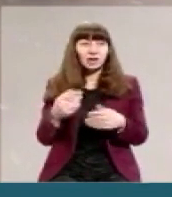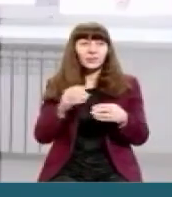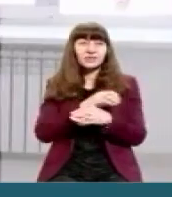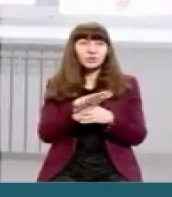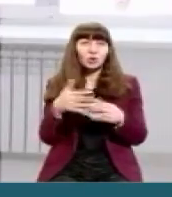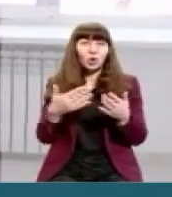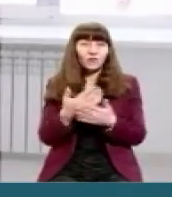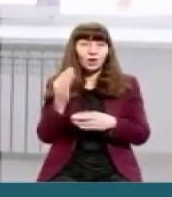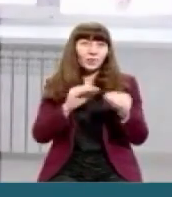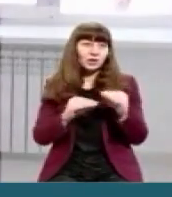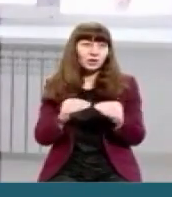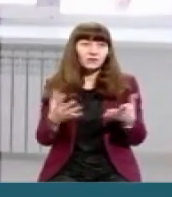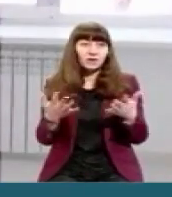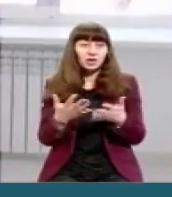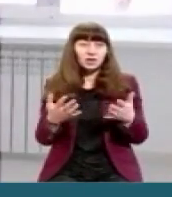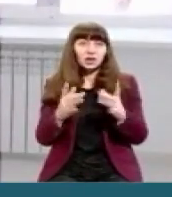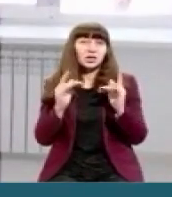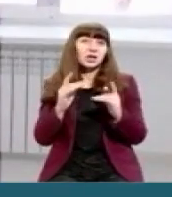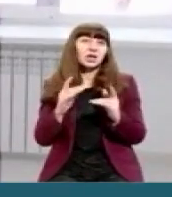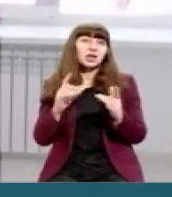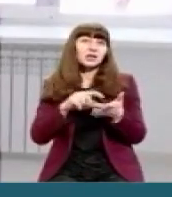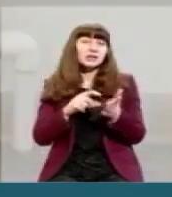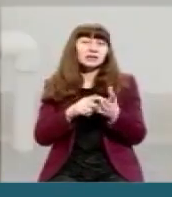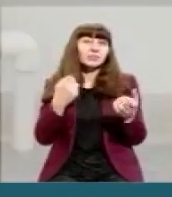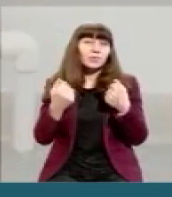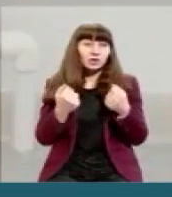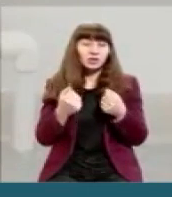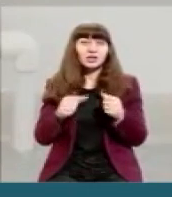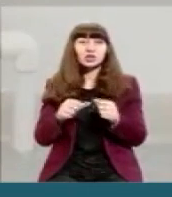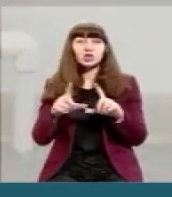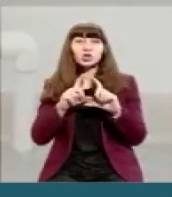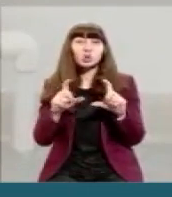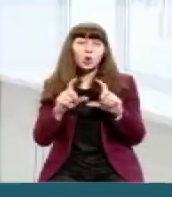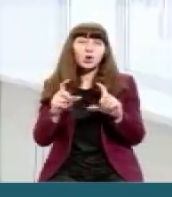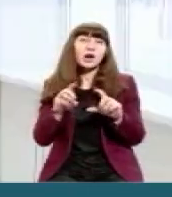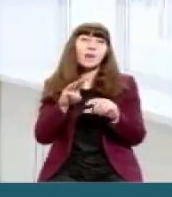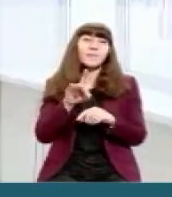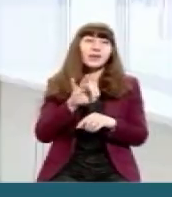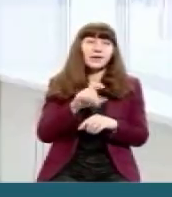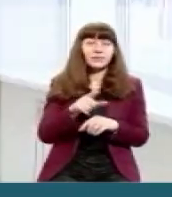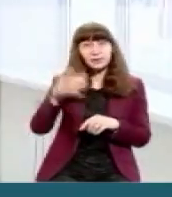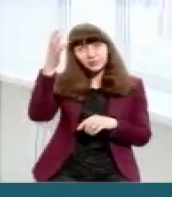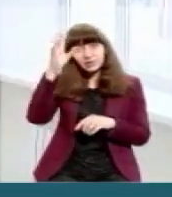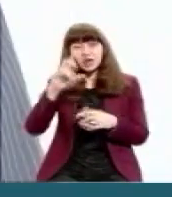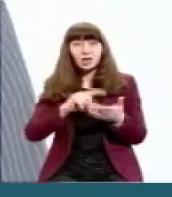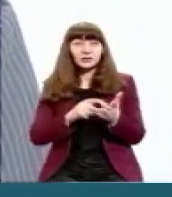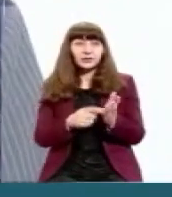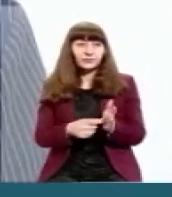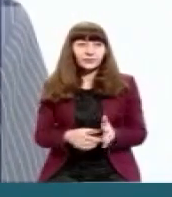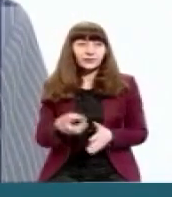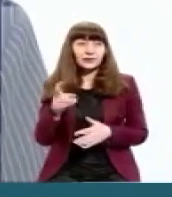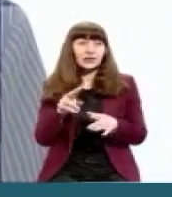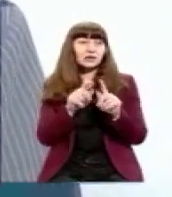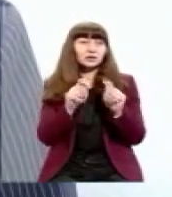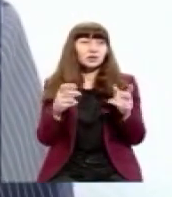оборудованием и кабинетами, в которых обновят спортзалы, столовую и школьную мебель. В 6 районах области появятся кабинеты психологической коррекции. Для